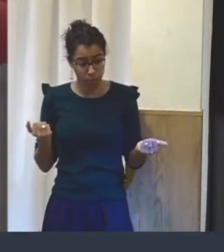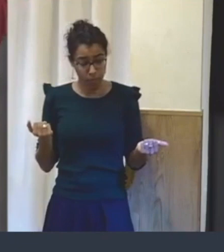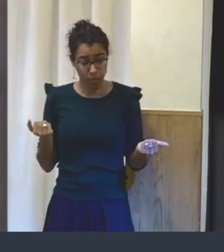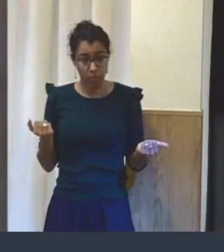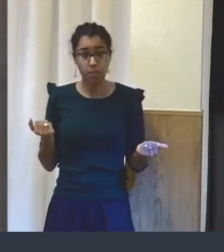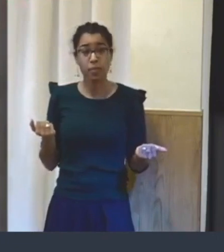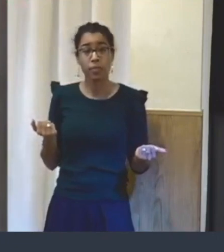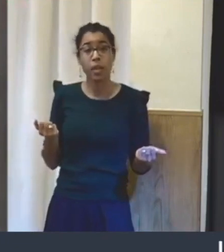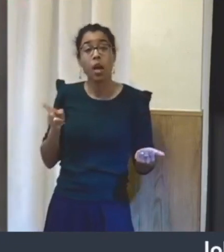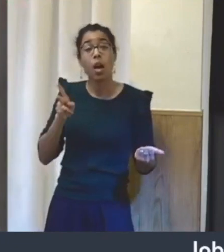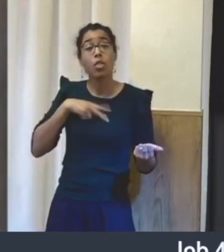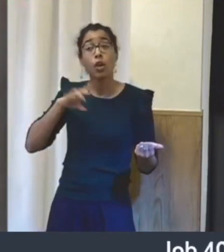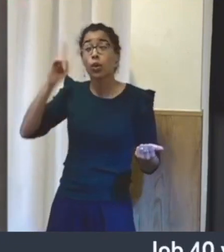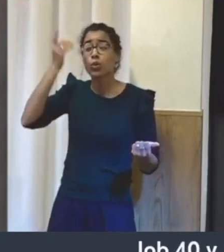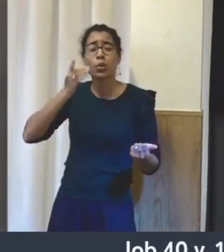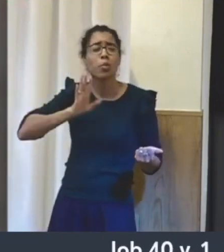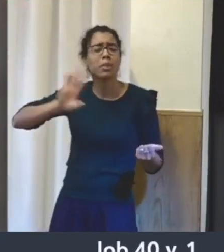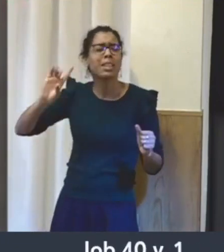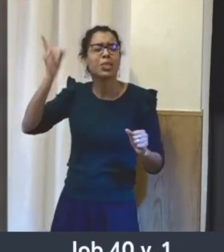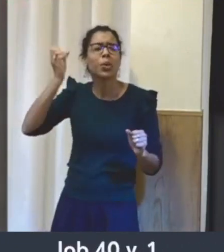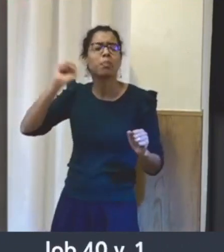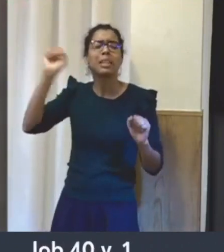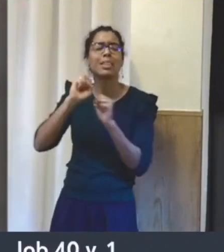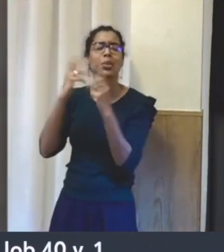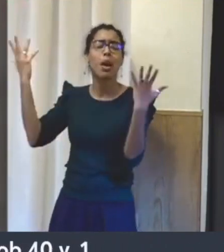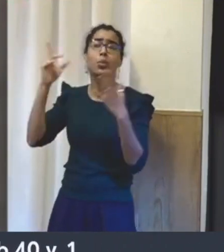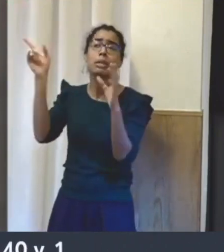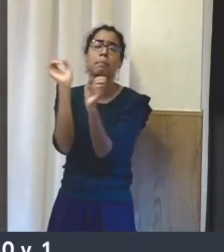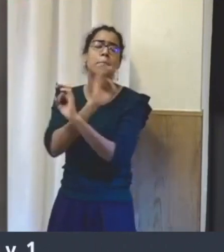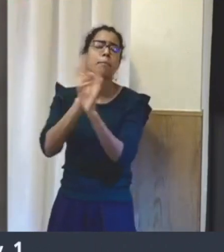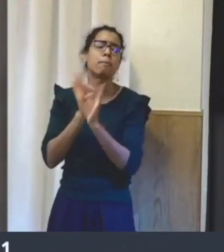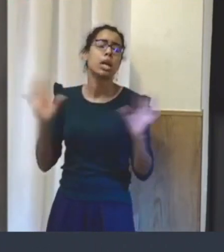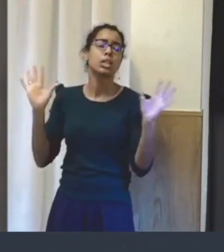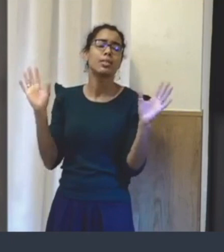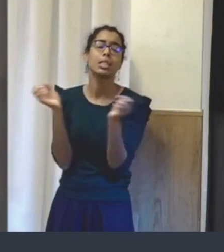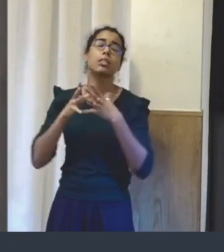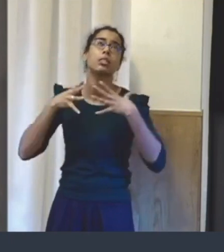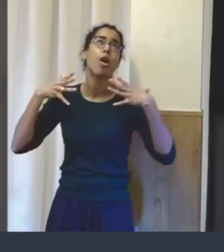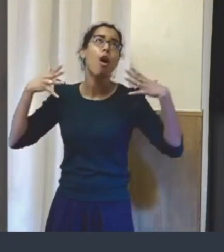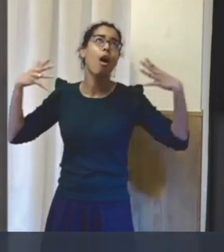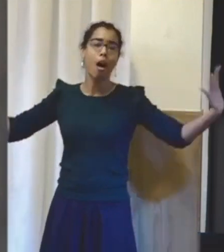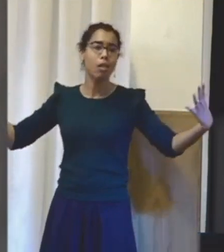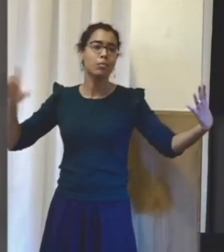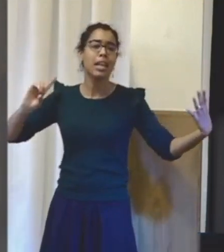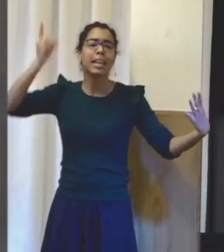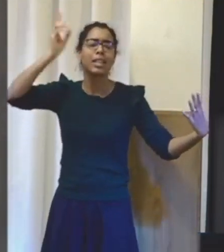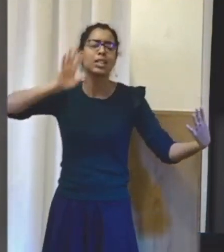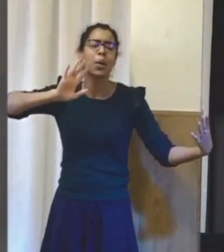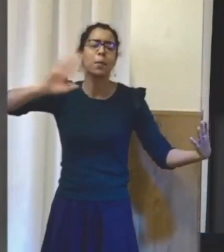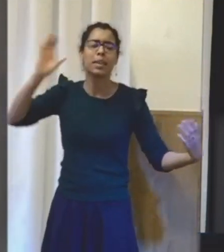Notre Dieu est un Dieu de gloire. Il est magnifique. Il est grandiose. Il est le Dieu de